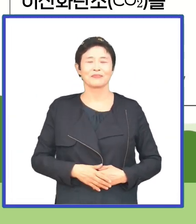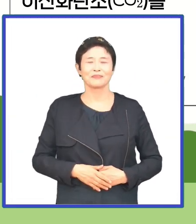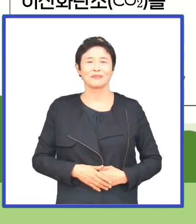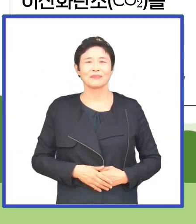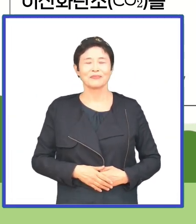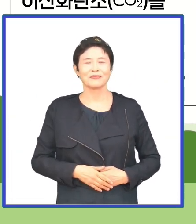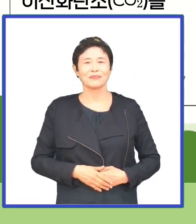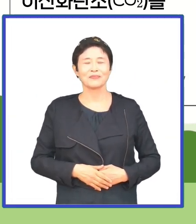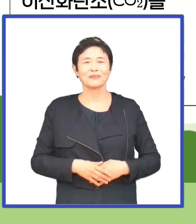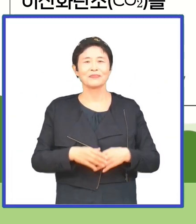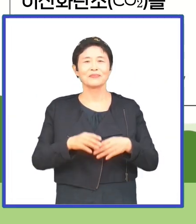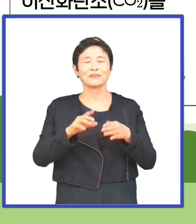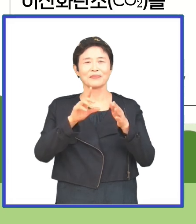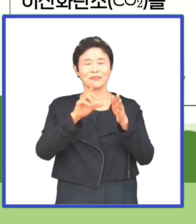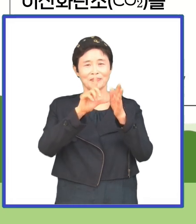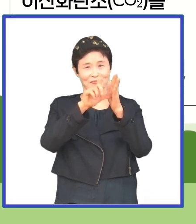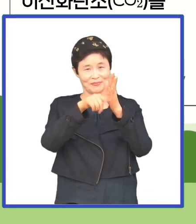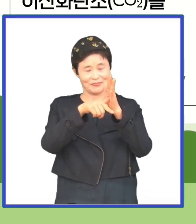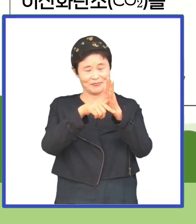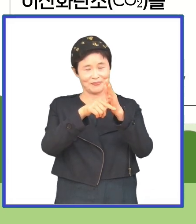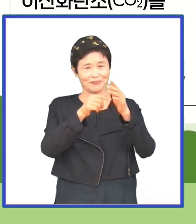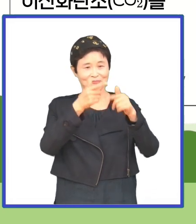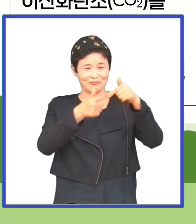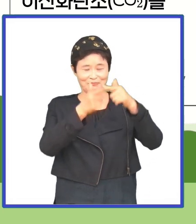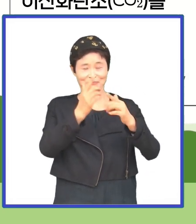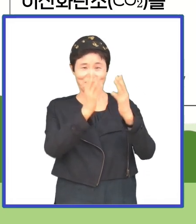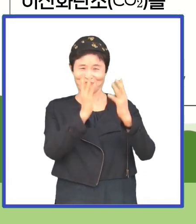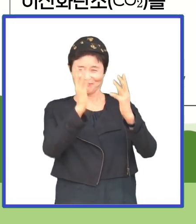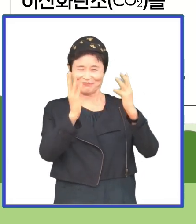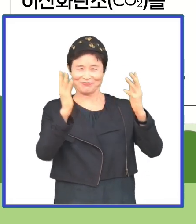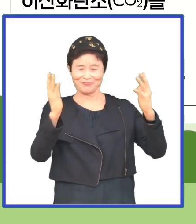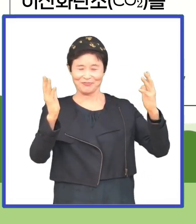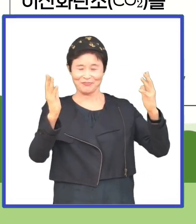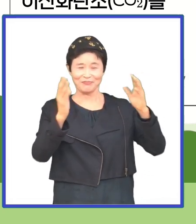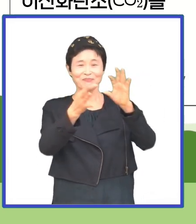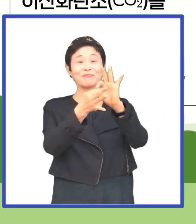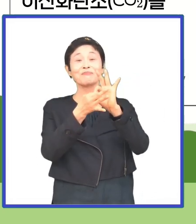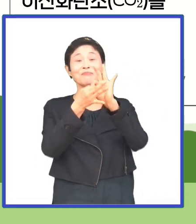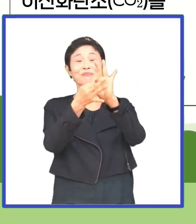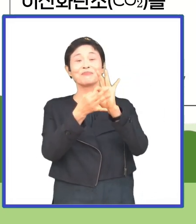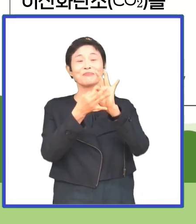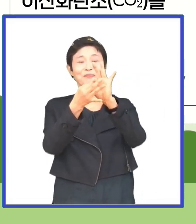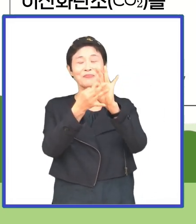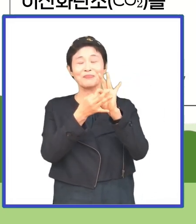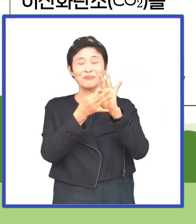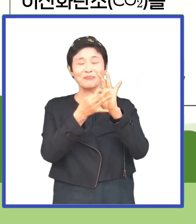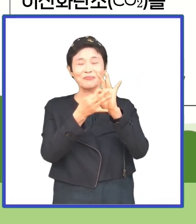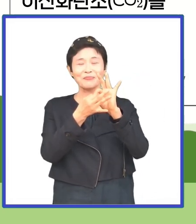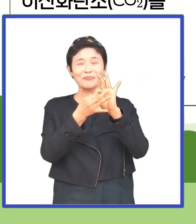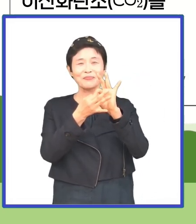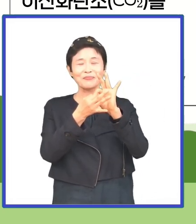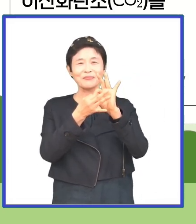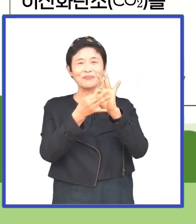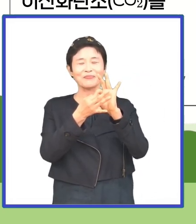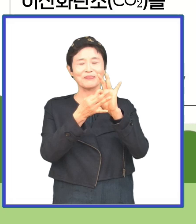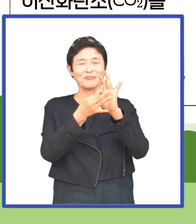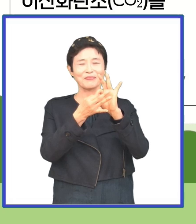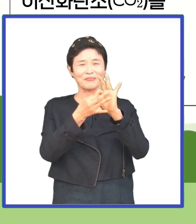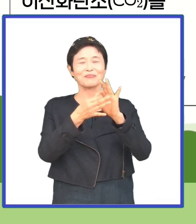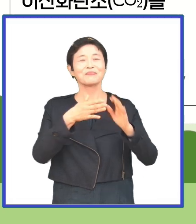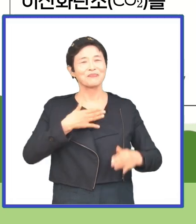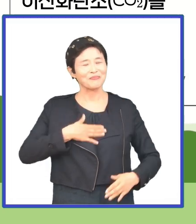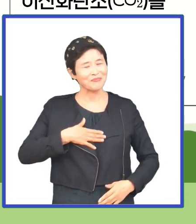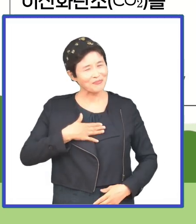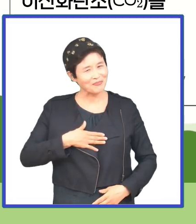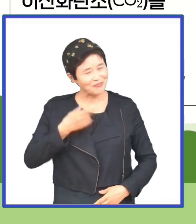그럴까요? 우리 이번 시간에는 나무와 숲이 탄소 중립과 무슨 연관이 있을지 선생님과